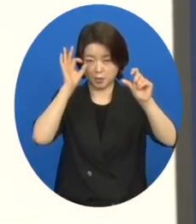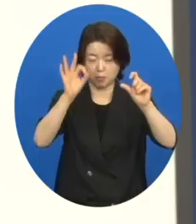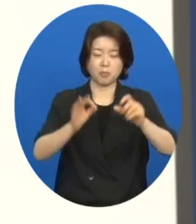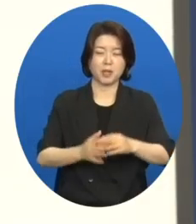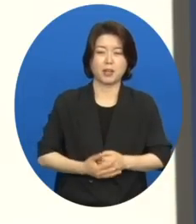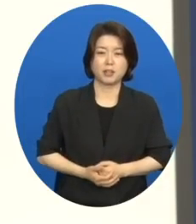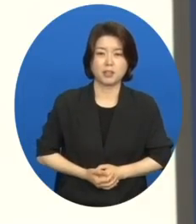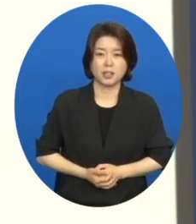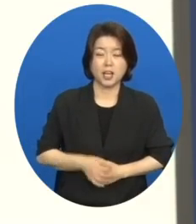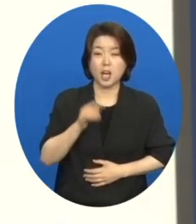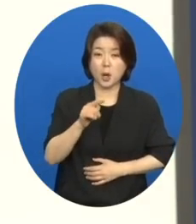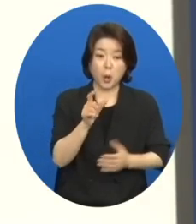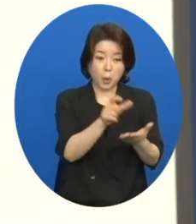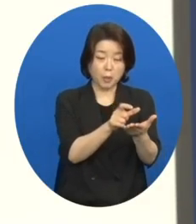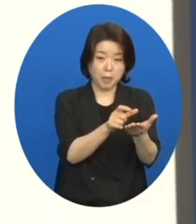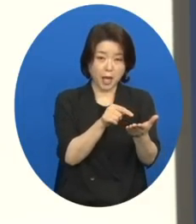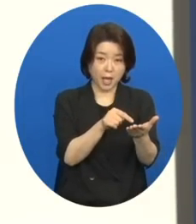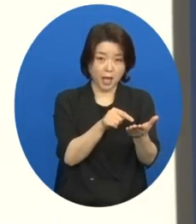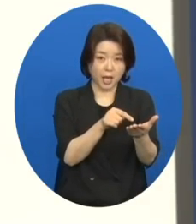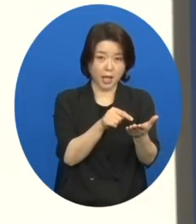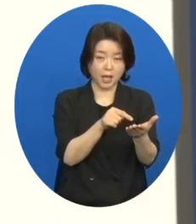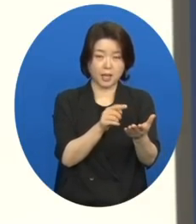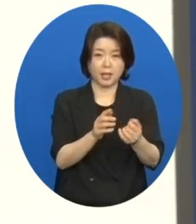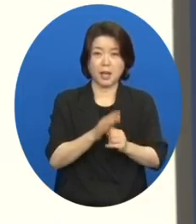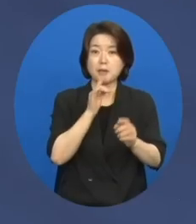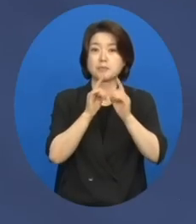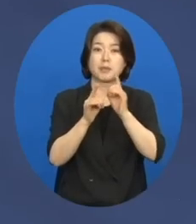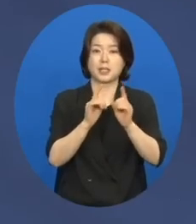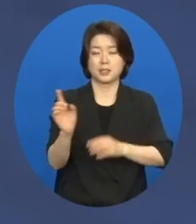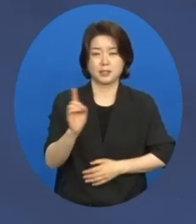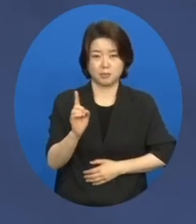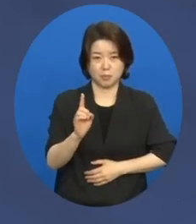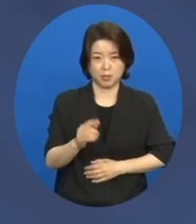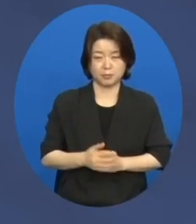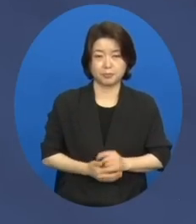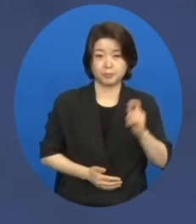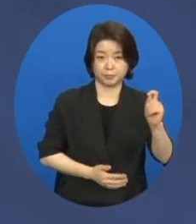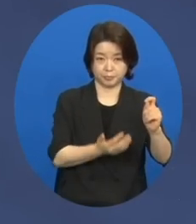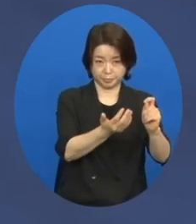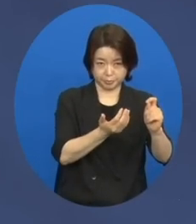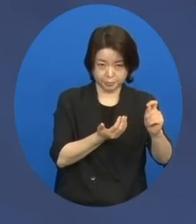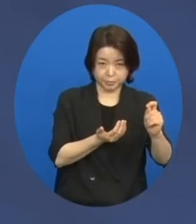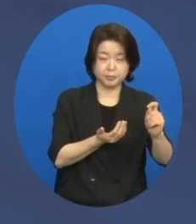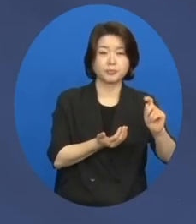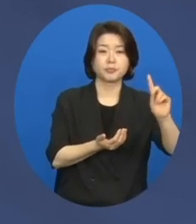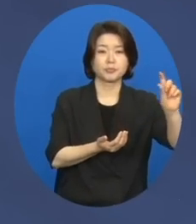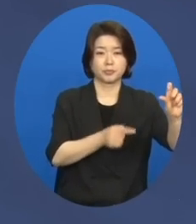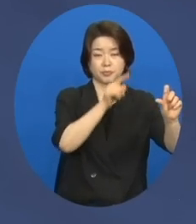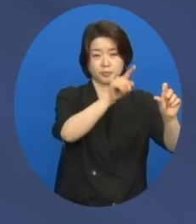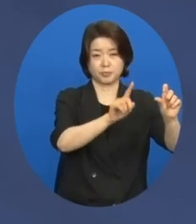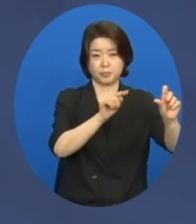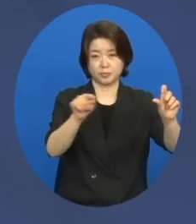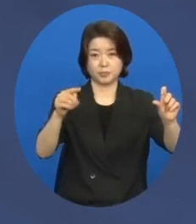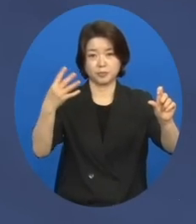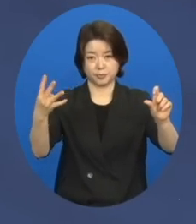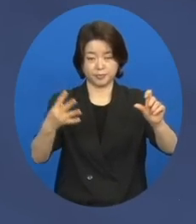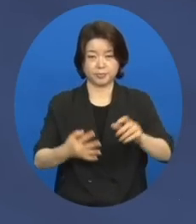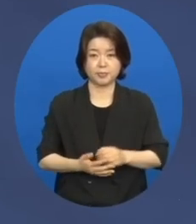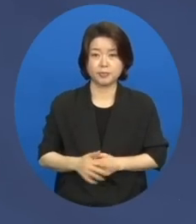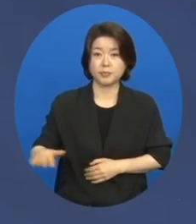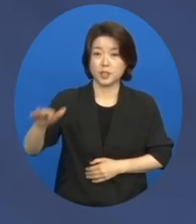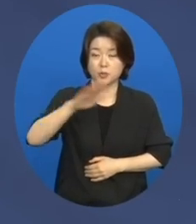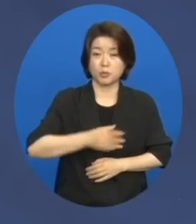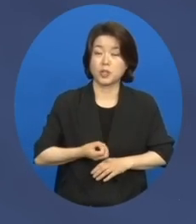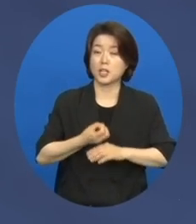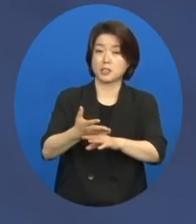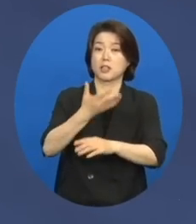보면 거기 이렇게 말씀하고 있습니다. 고린도전서 15장 1절에서 4절, 여기서 우리가 전한